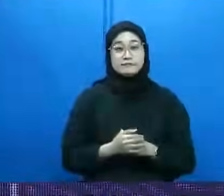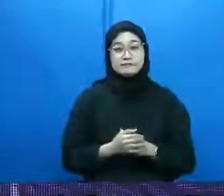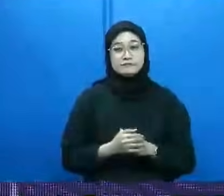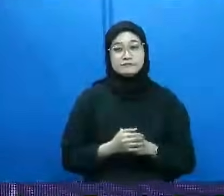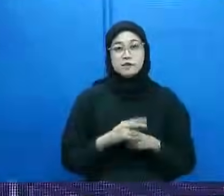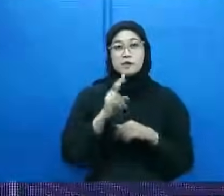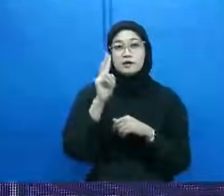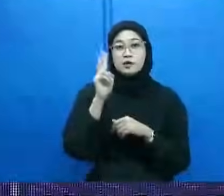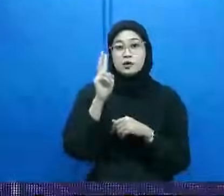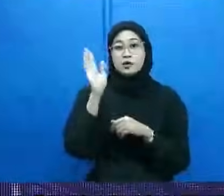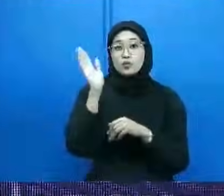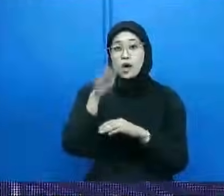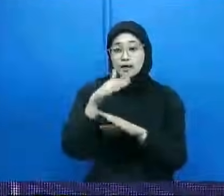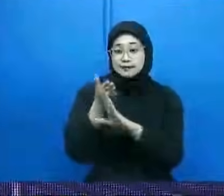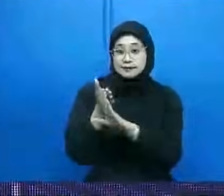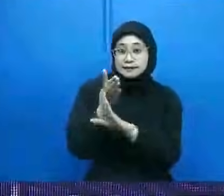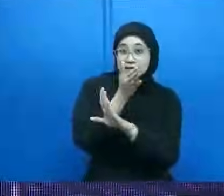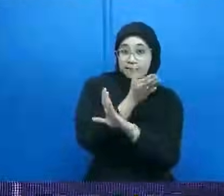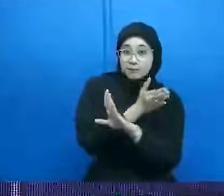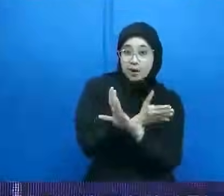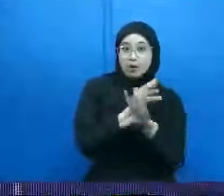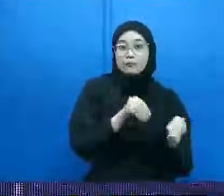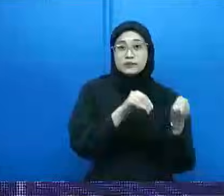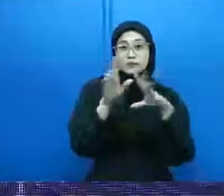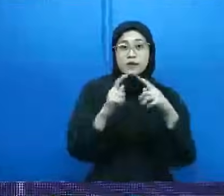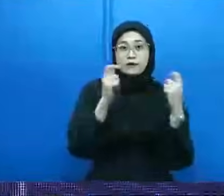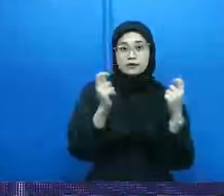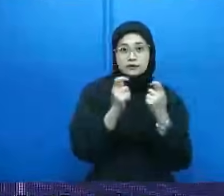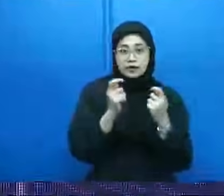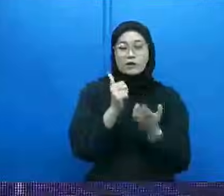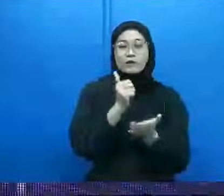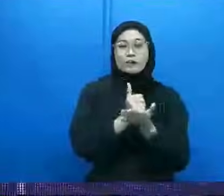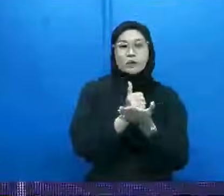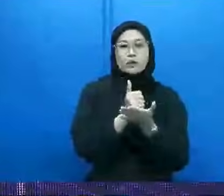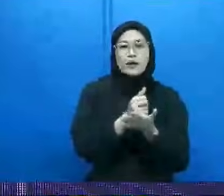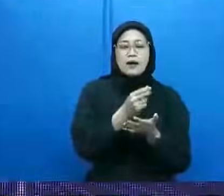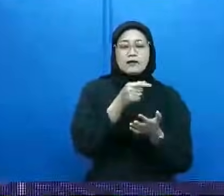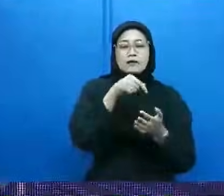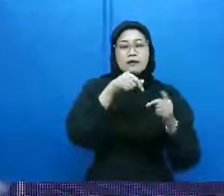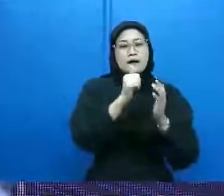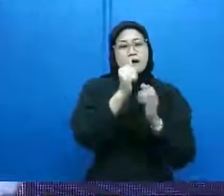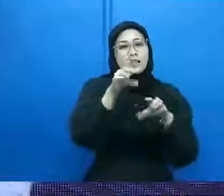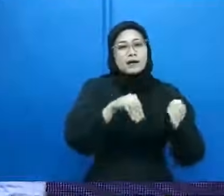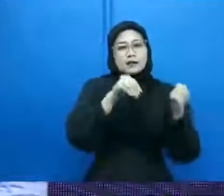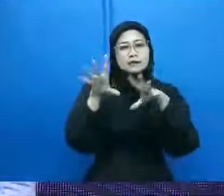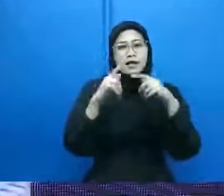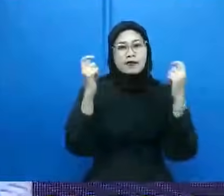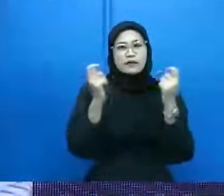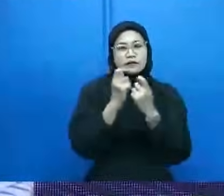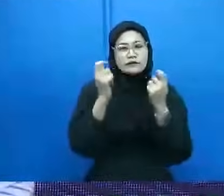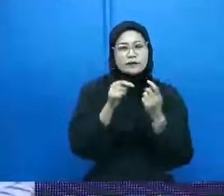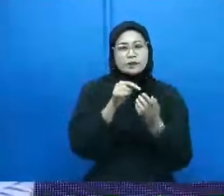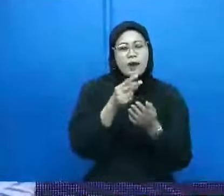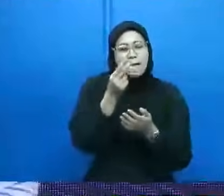sekitar 2 hari sebelum Hijrah Fest, hampir saja acara ini tidak jadi terselenggara. Karena kita telah menerima surat force